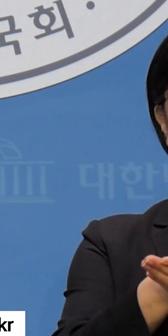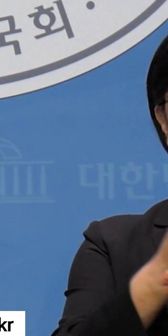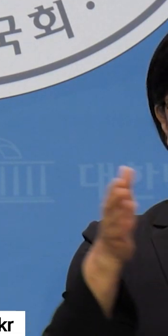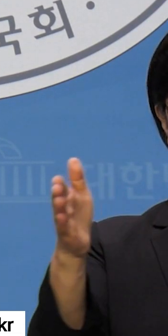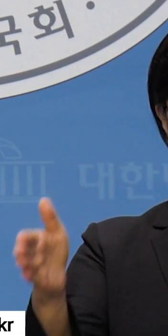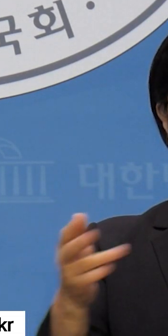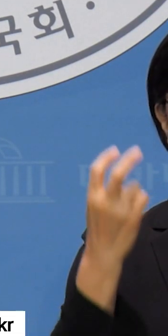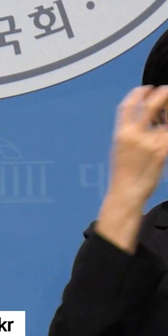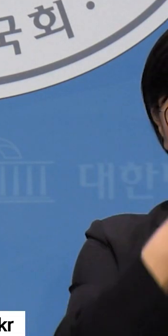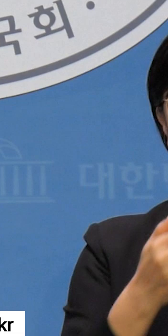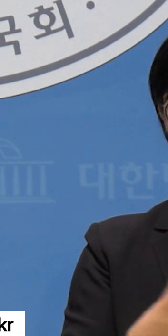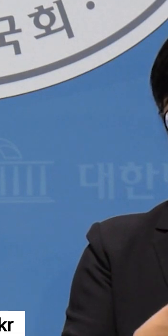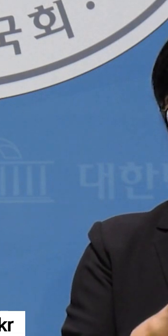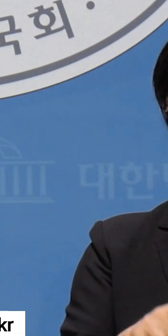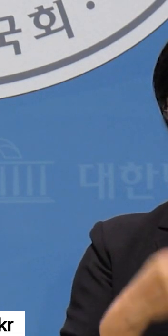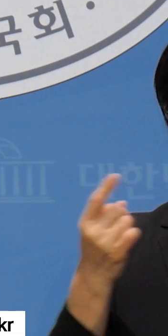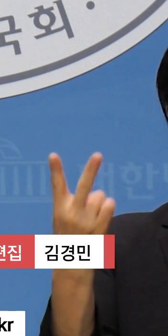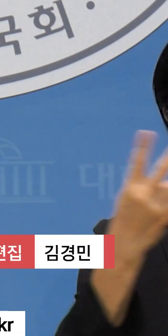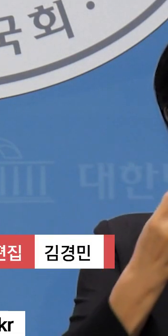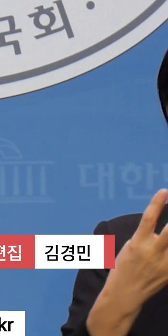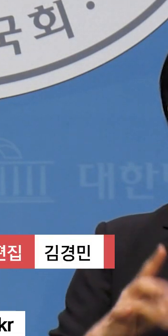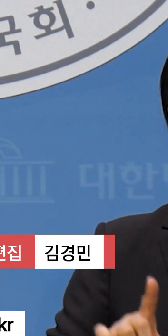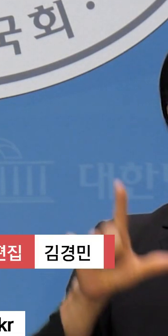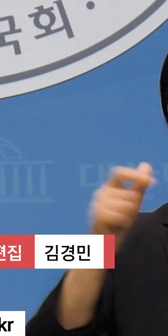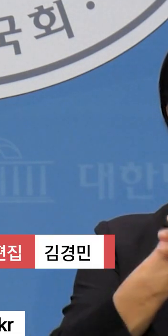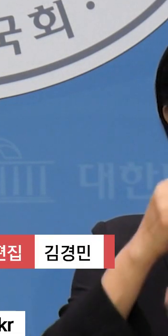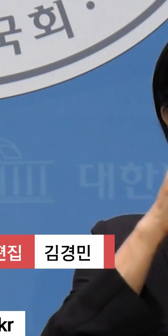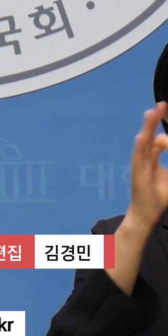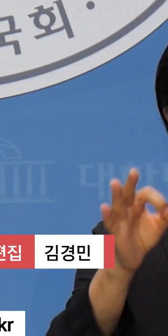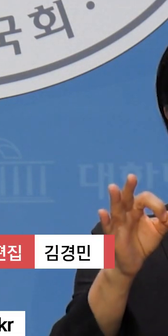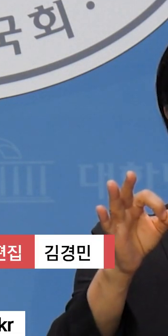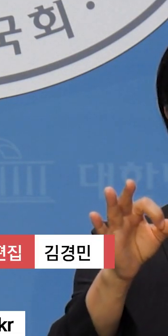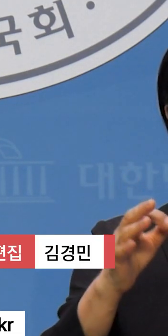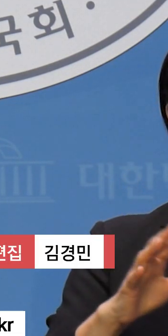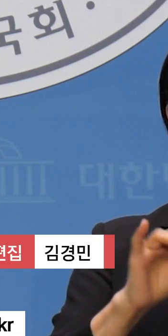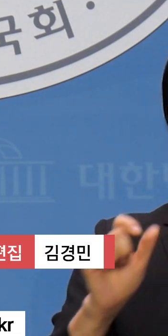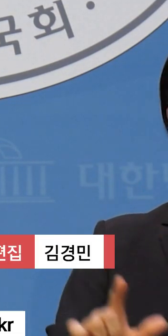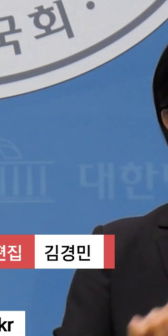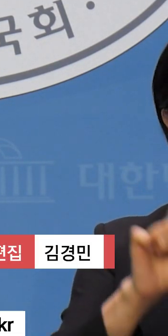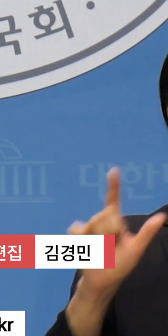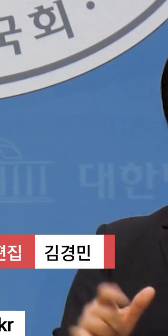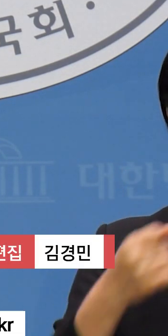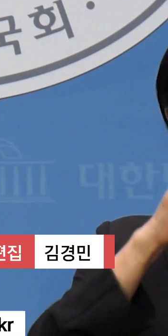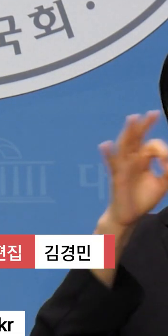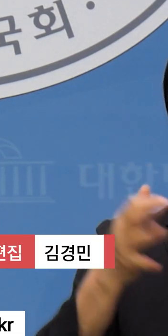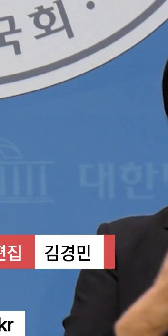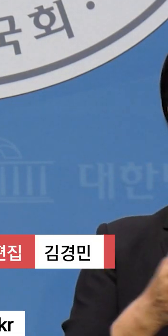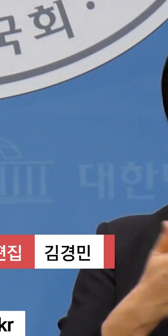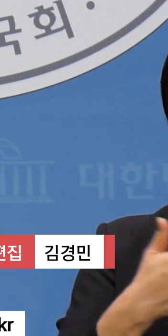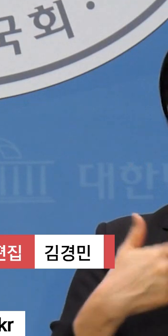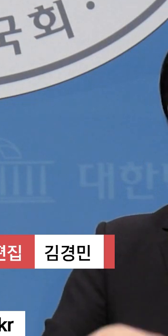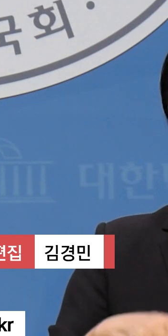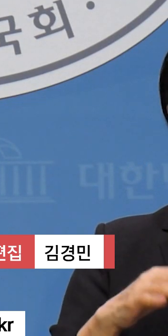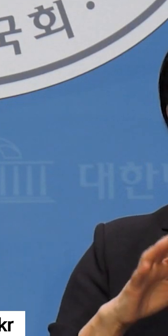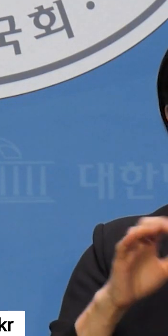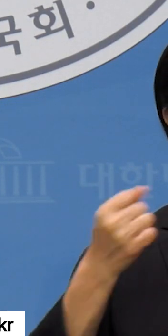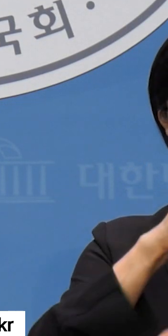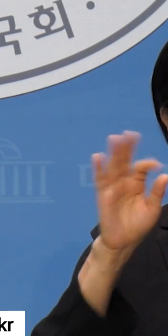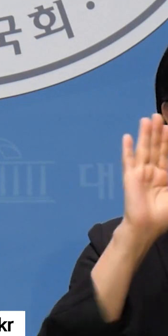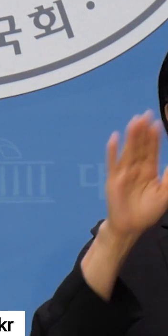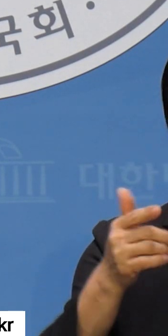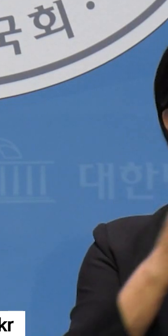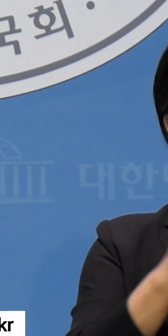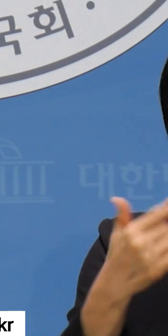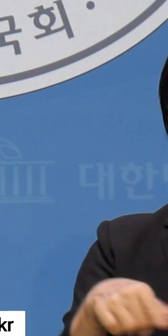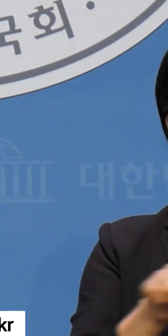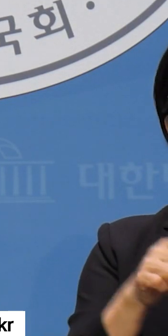내 심사를 마쳐서 2024년도 예산안이 민생예산, 약자예산, 미래준비를 위한